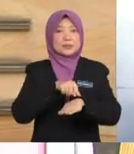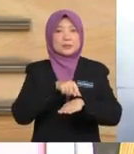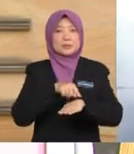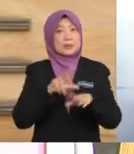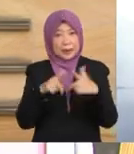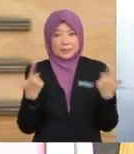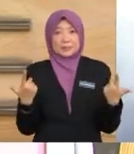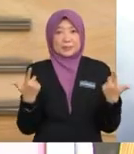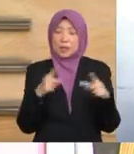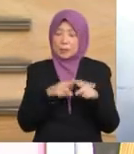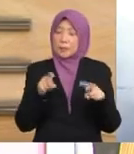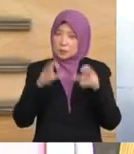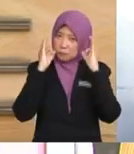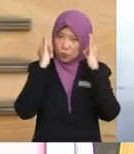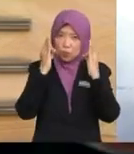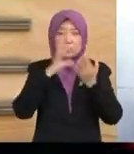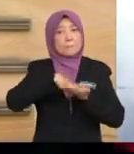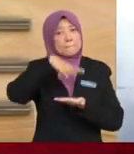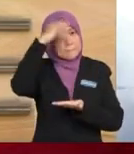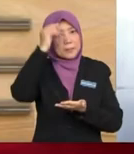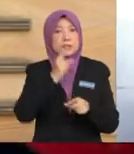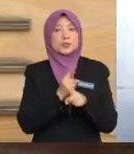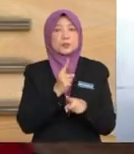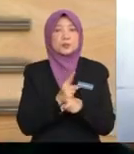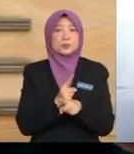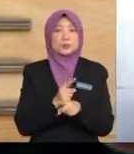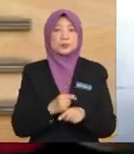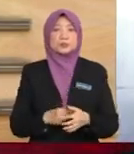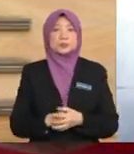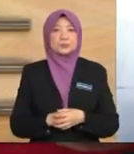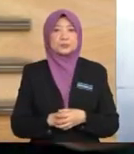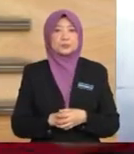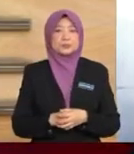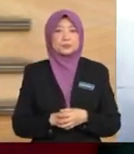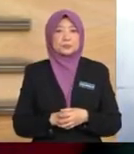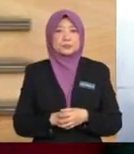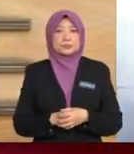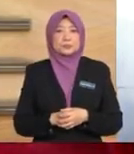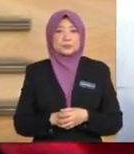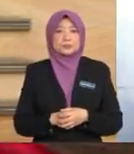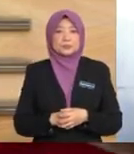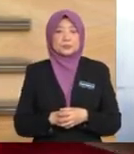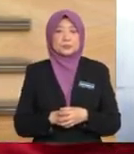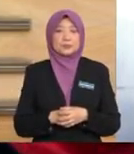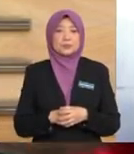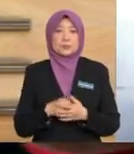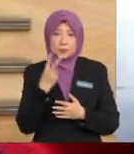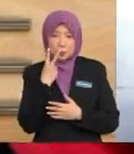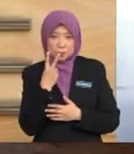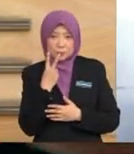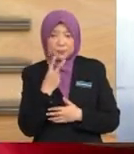Cikgu, kalau dia tak rata tak apa ke? Tak apa. Okey, baiklah. Hampir. Yang bawah tu je macam cikgu dia lekatkan